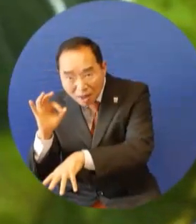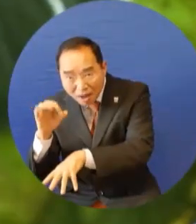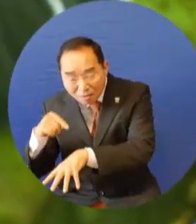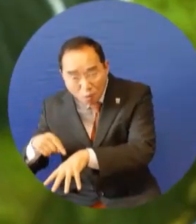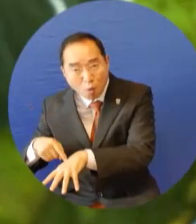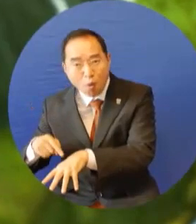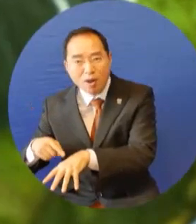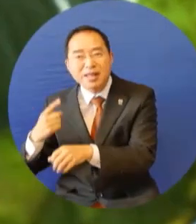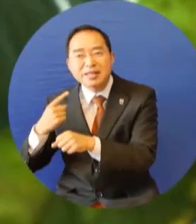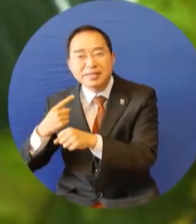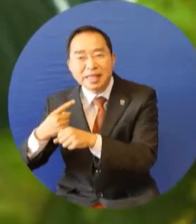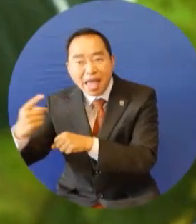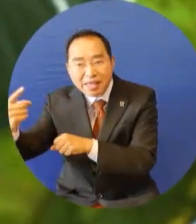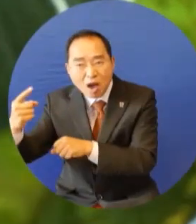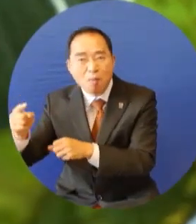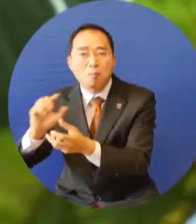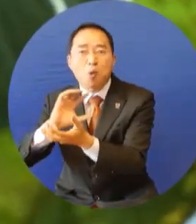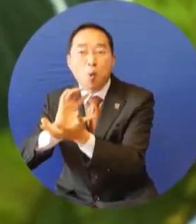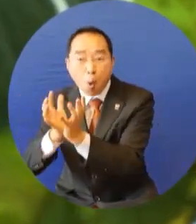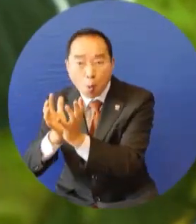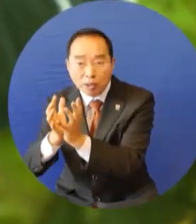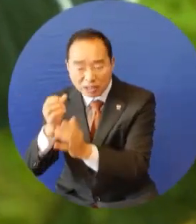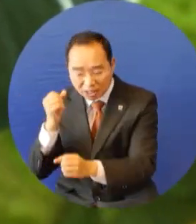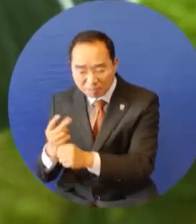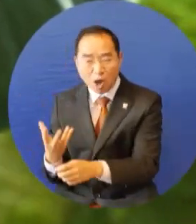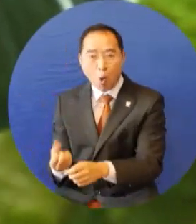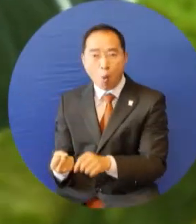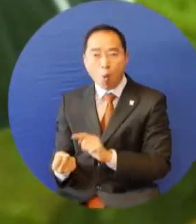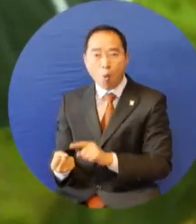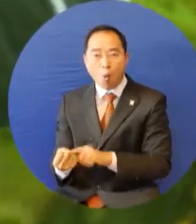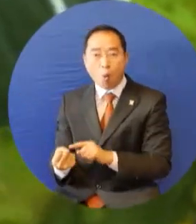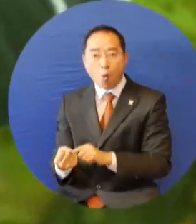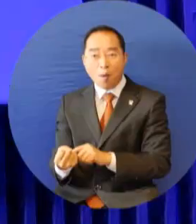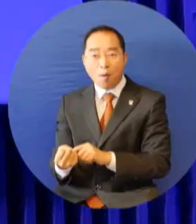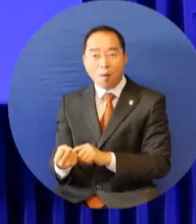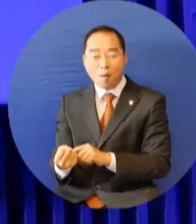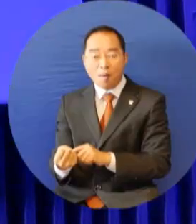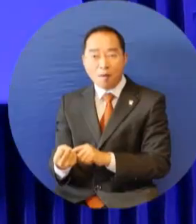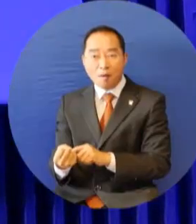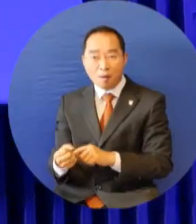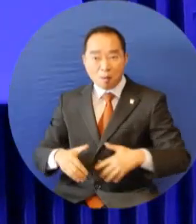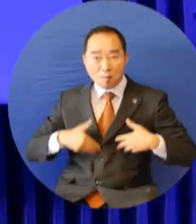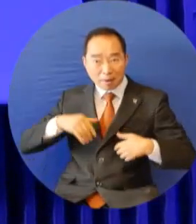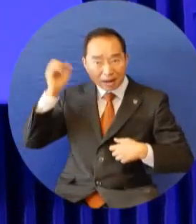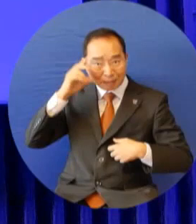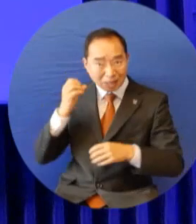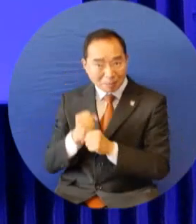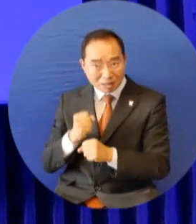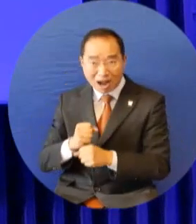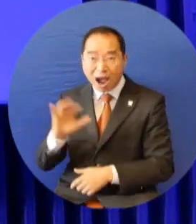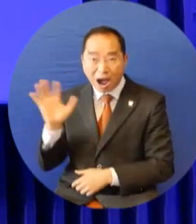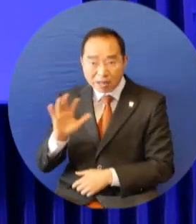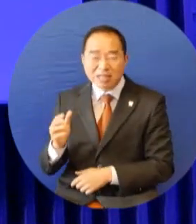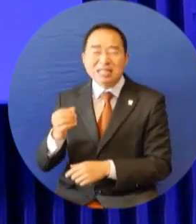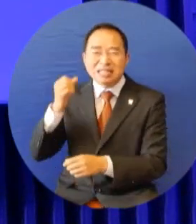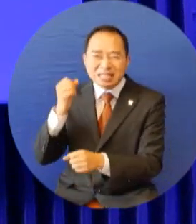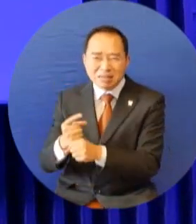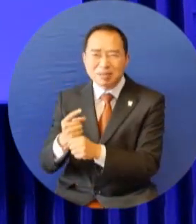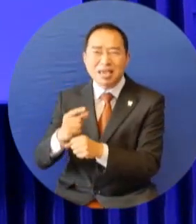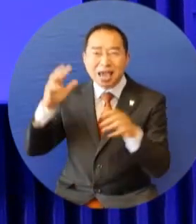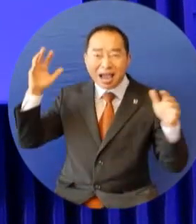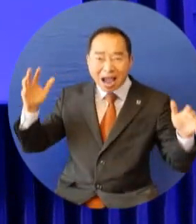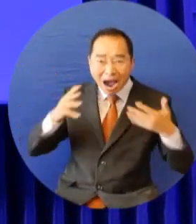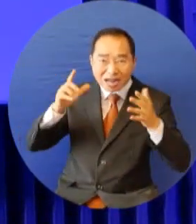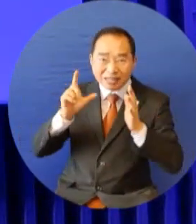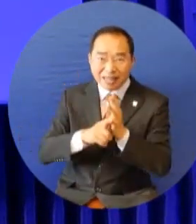딱 들어가 보니까 다음에 필 꽃이 맺어 있어. 그러면 그게 끝이야. 봄에 갑자기